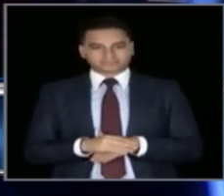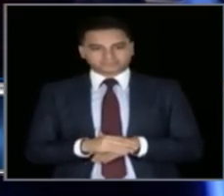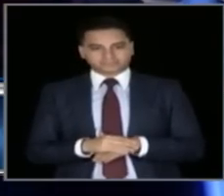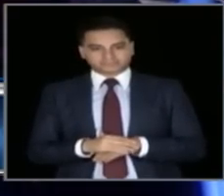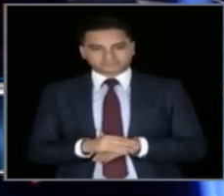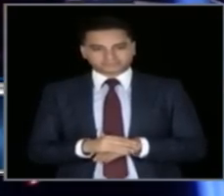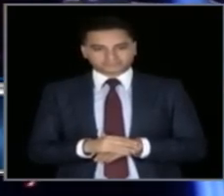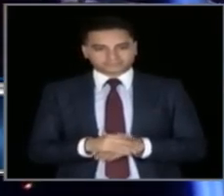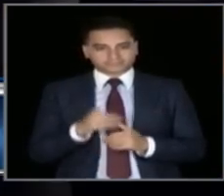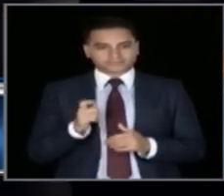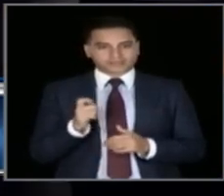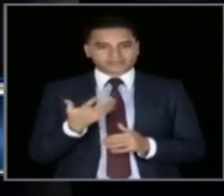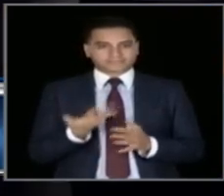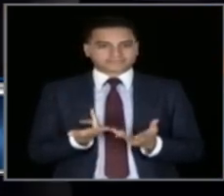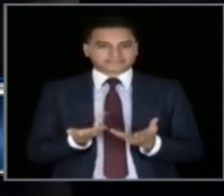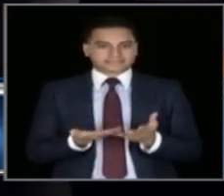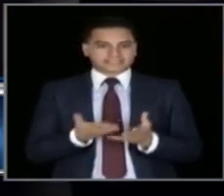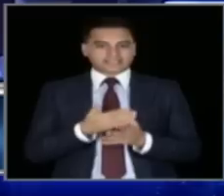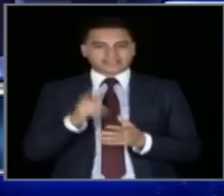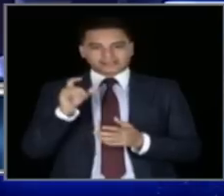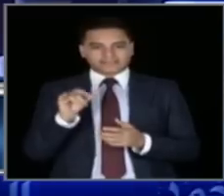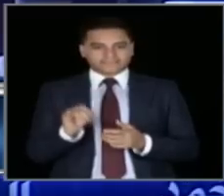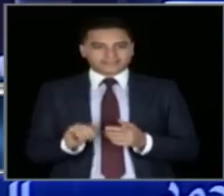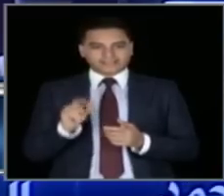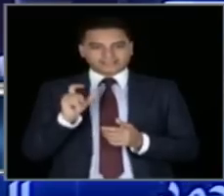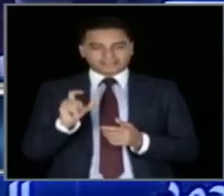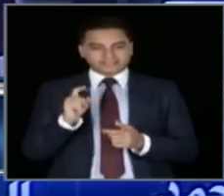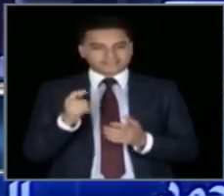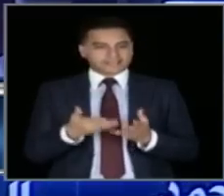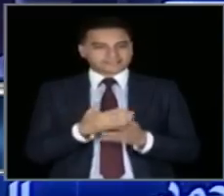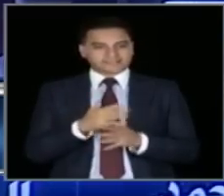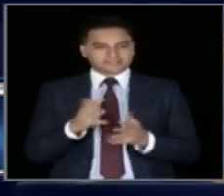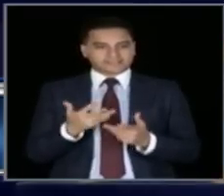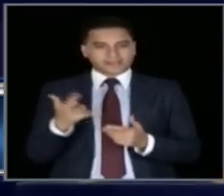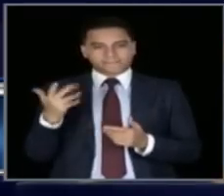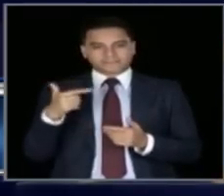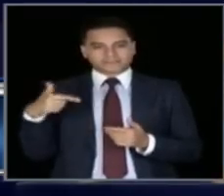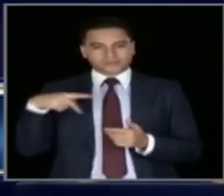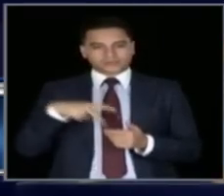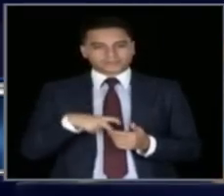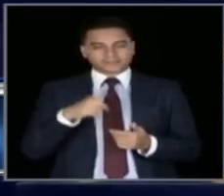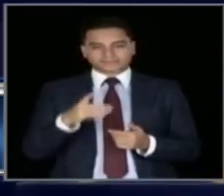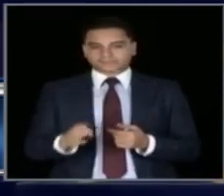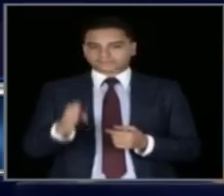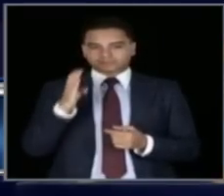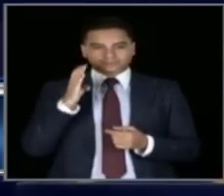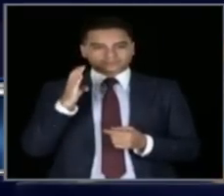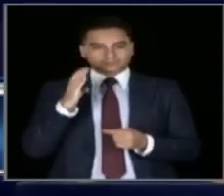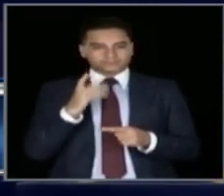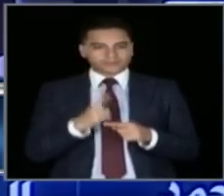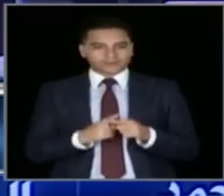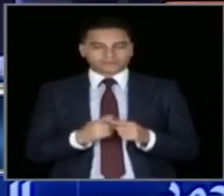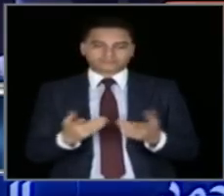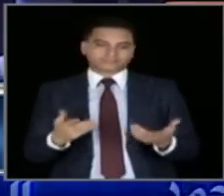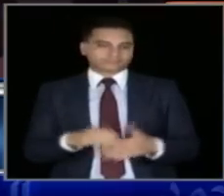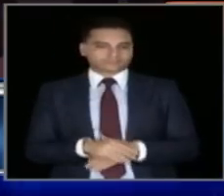استعجلت ليه ينفين؟ في إجابة؟ أحمد أبو حسين. 86. 86